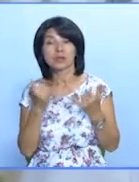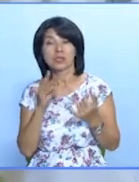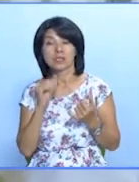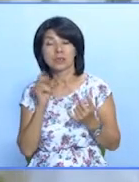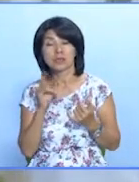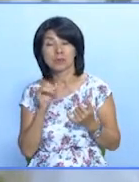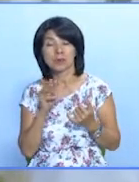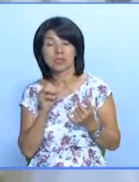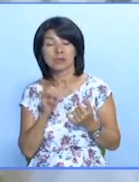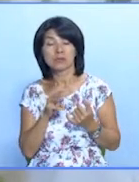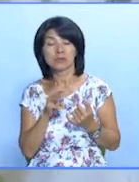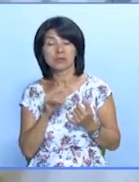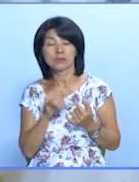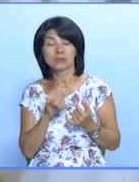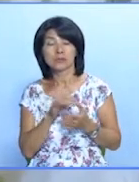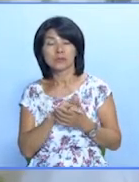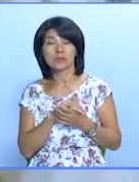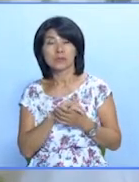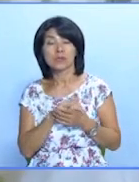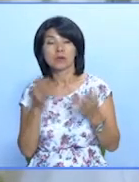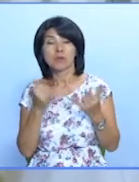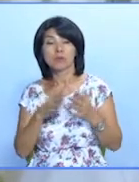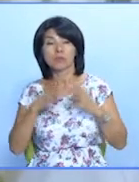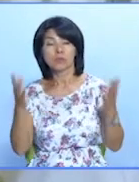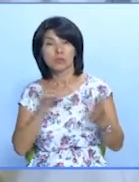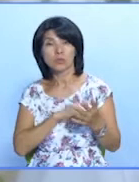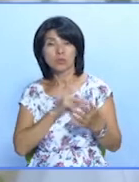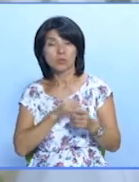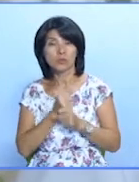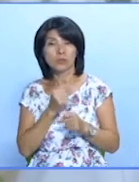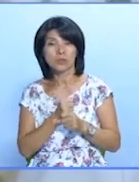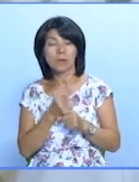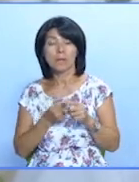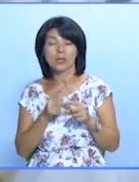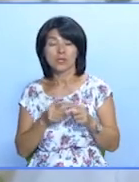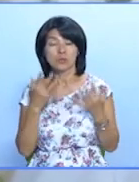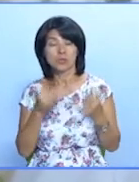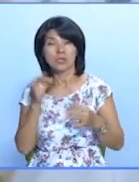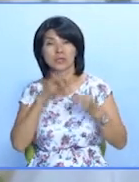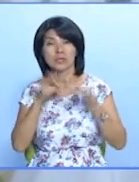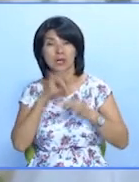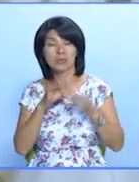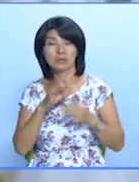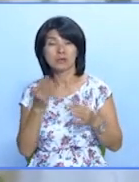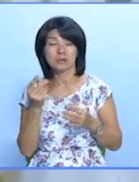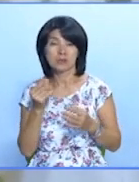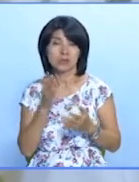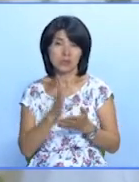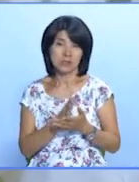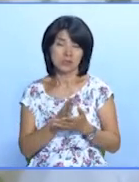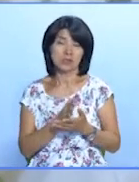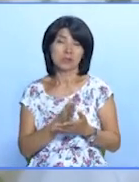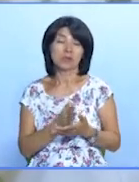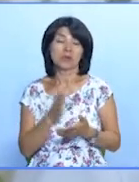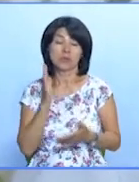и ассоциация очень большую работу сделала. Вот, поэтому лекарственные средства есть и лекарственные